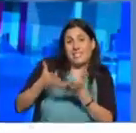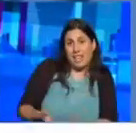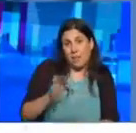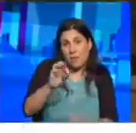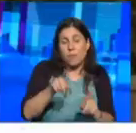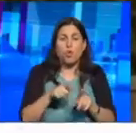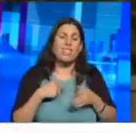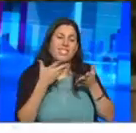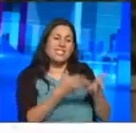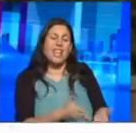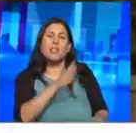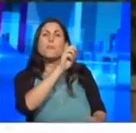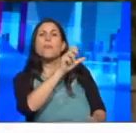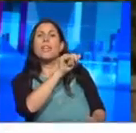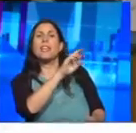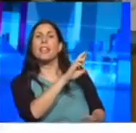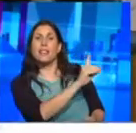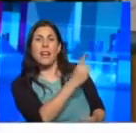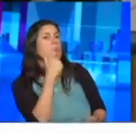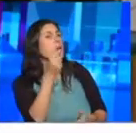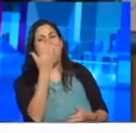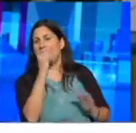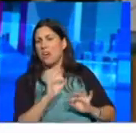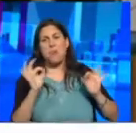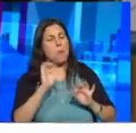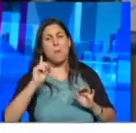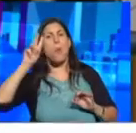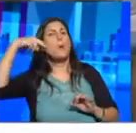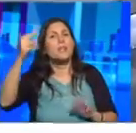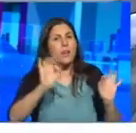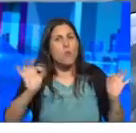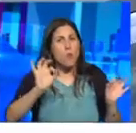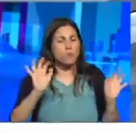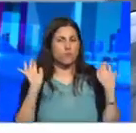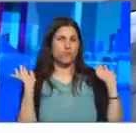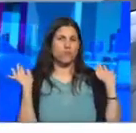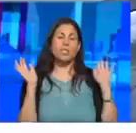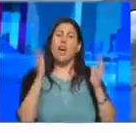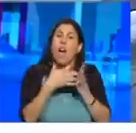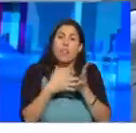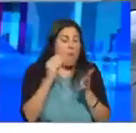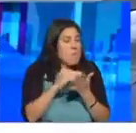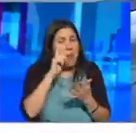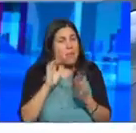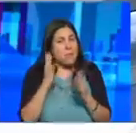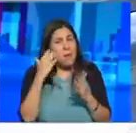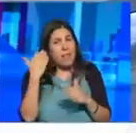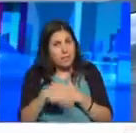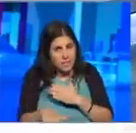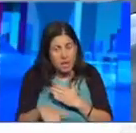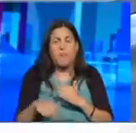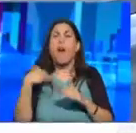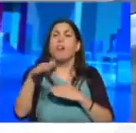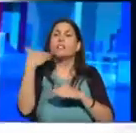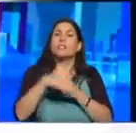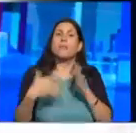למאיר דגן, והוא מבחינתו אומר, אין כלום, לא היה כלום ולא יהיה כלום. החקירה הזאת, אנחנו עוד לא יודעים מתי היא תסתיים, ואחרי